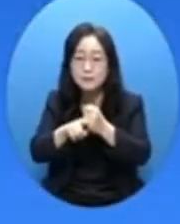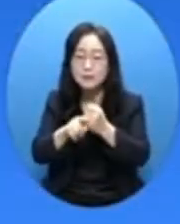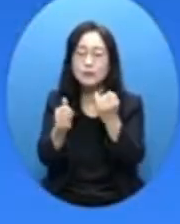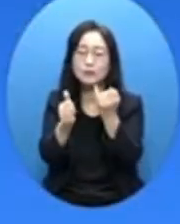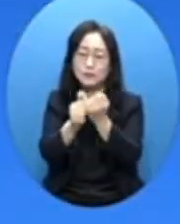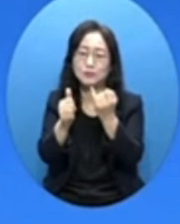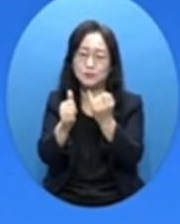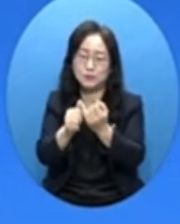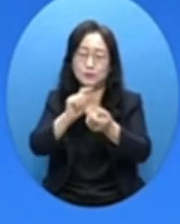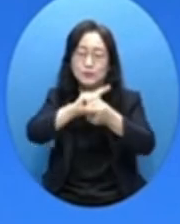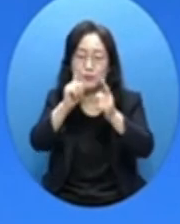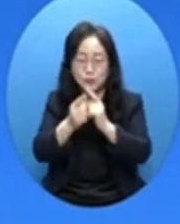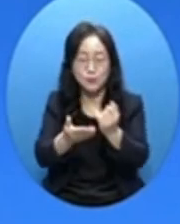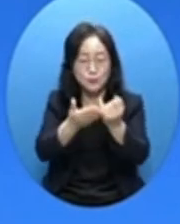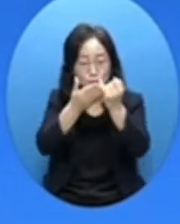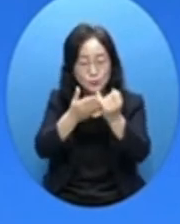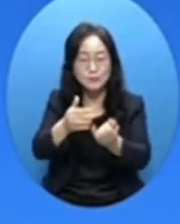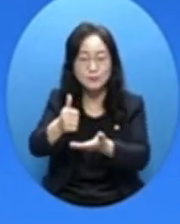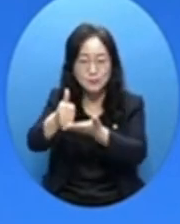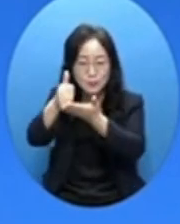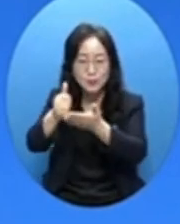서로 존중하고 사랑하며